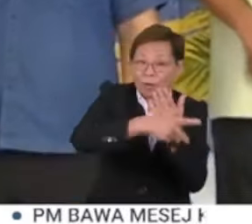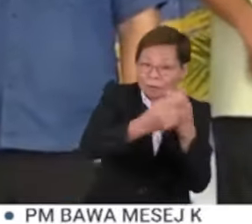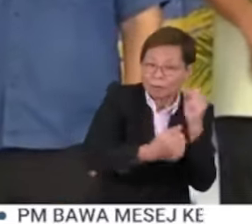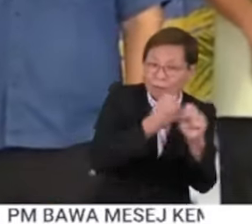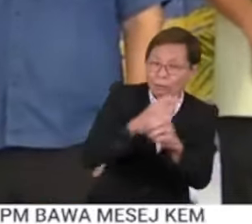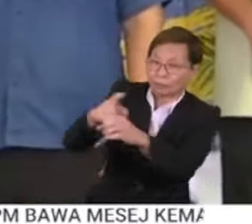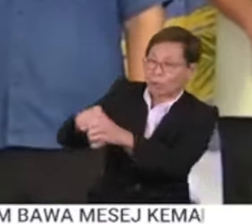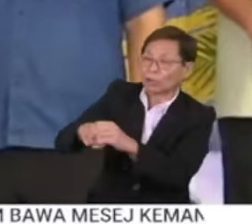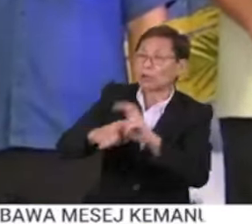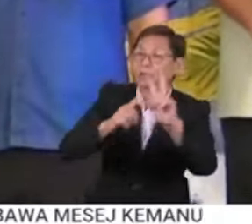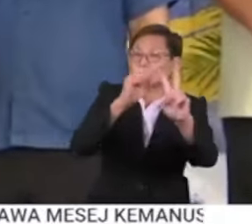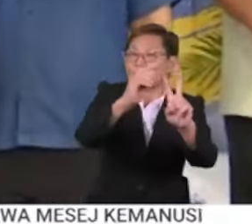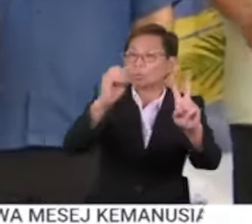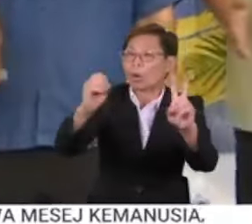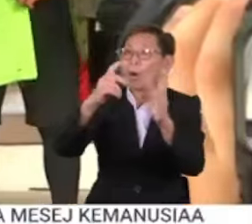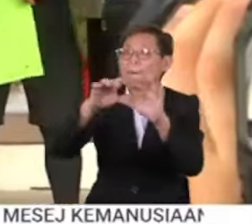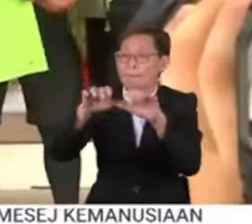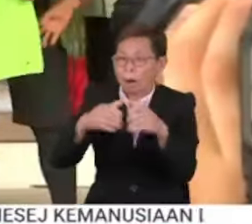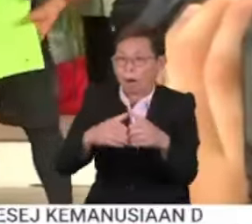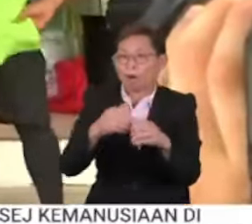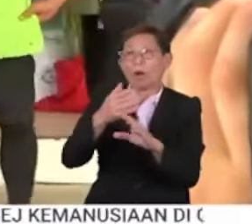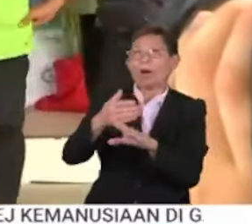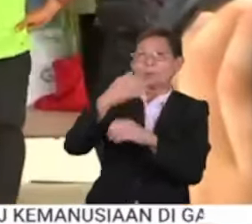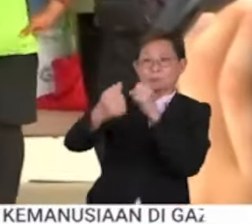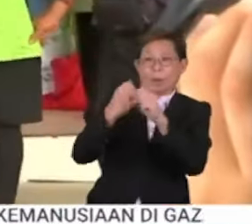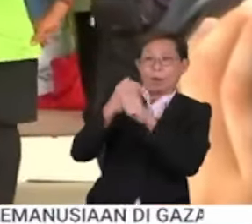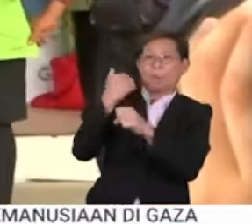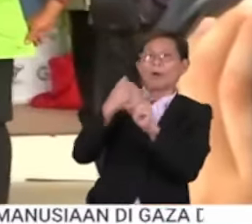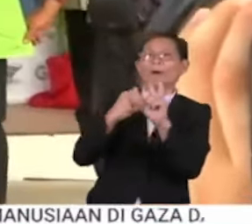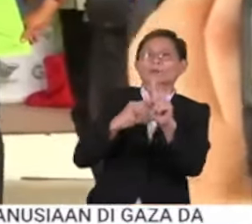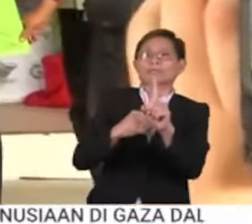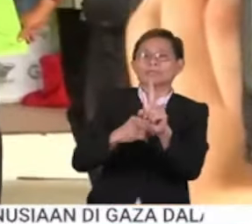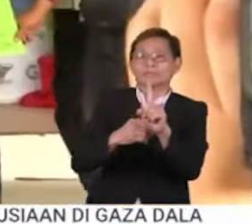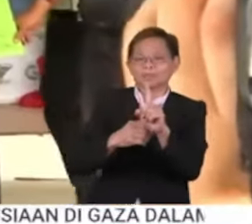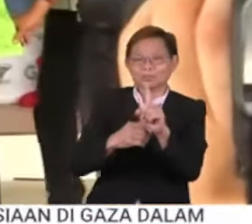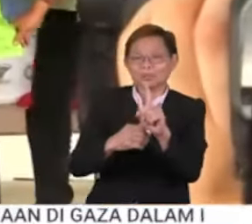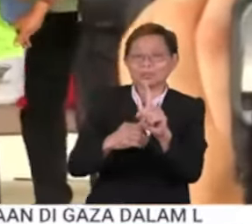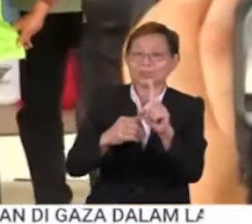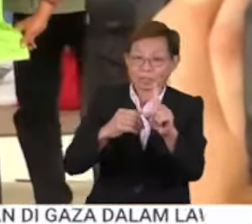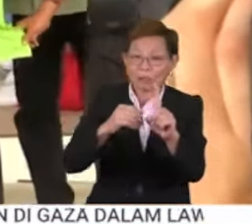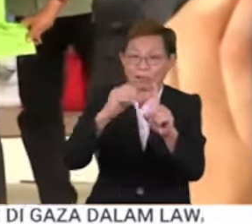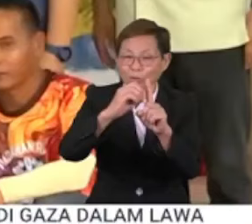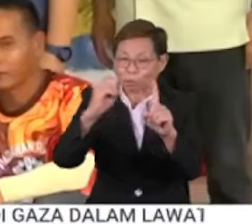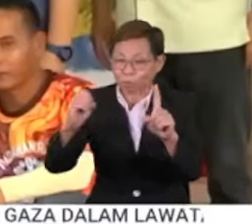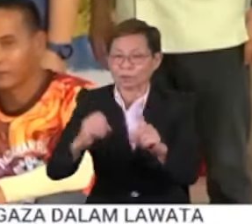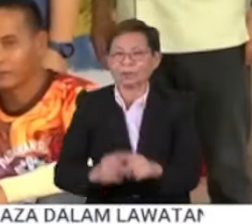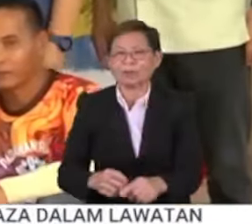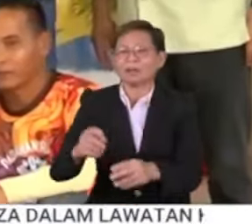lebih 200 pasukan berbanding hanya 112 pada tahun lepas. Tahun ini menyaksikan penyertaan dari luar